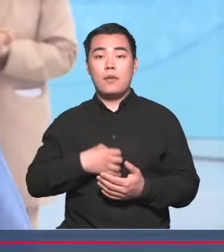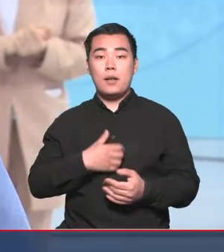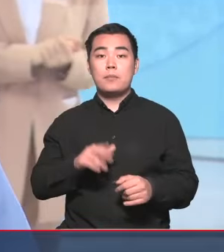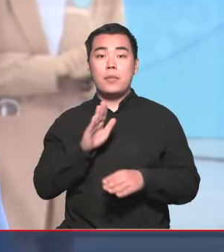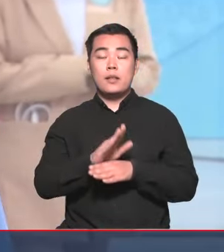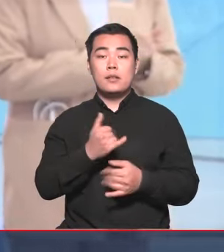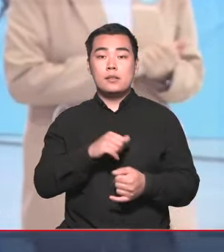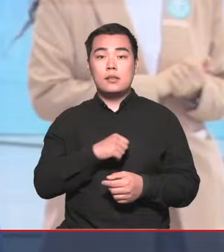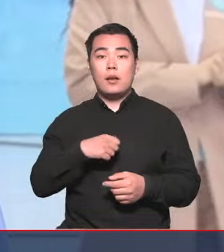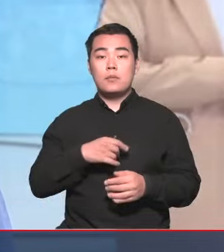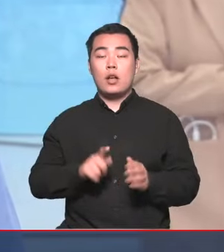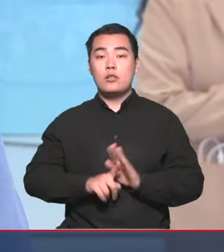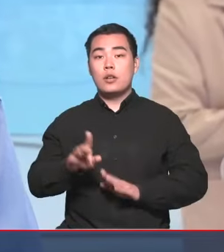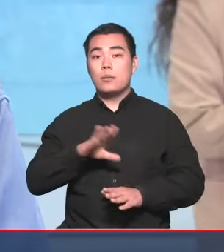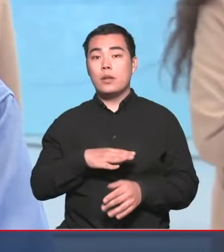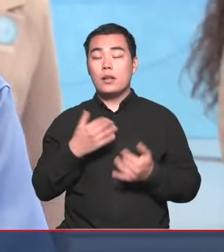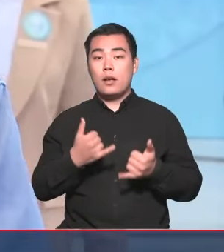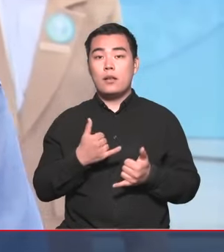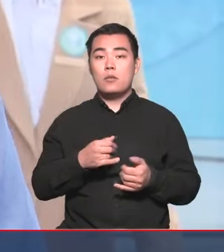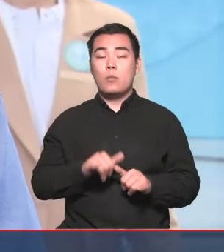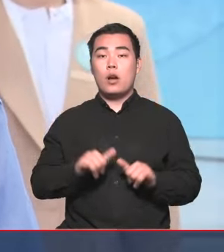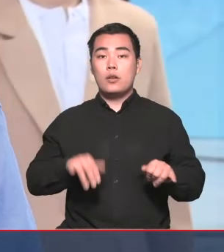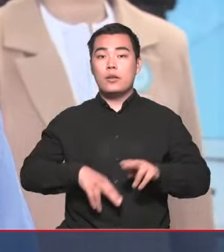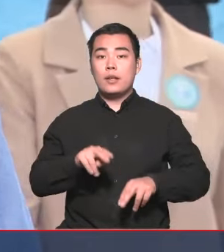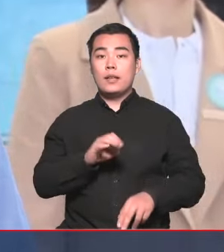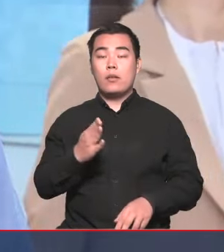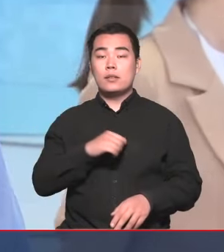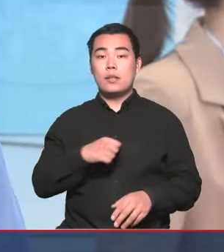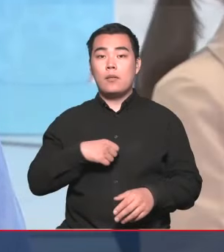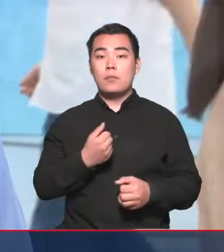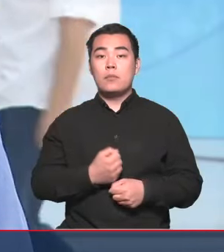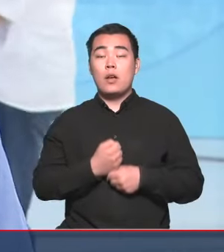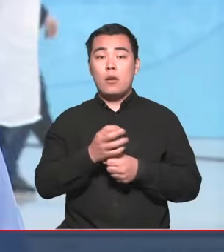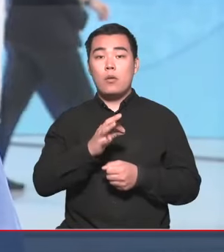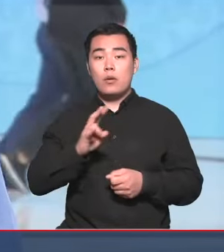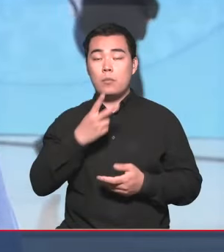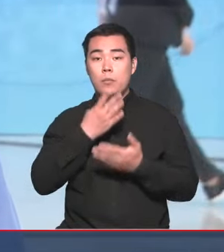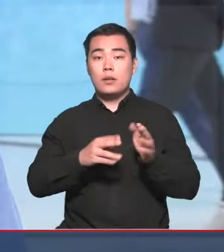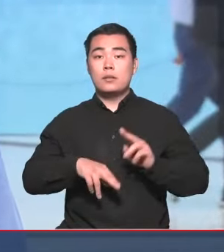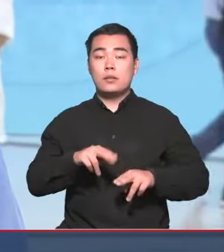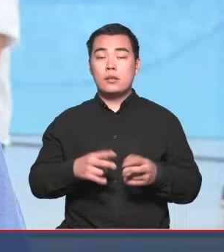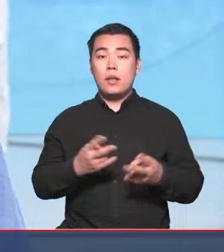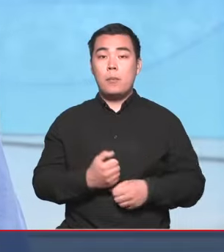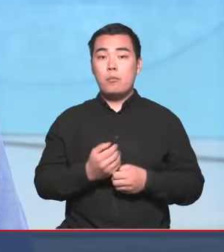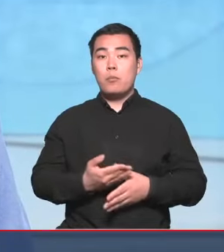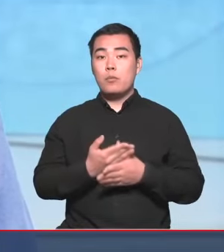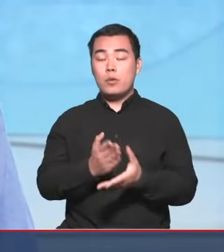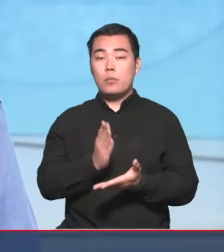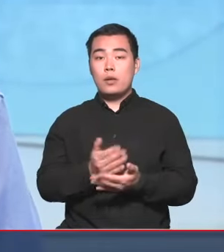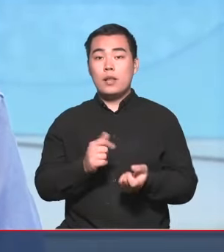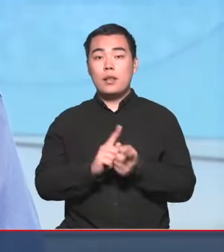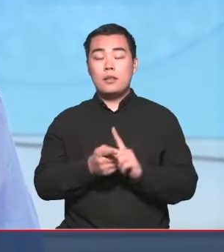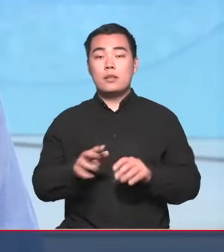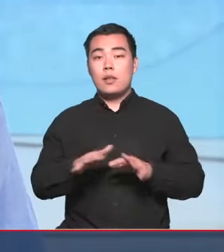жөнінде батыл бастама көтерілді. Енді ең үлкен құрлық Еуразияда тұтастай тұрақтылықты сақтауға күш салынуы тиіс деді. Енді іске айналуын